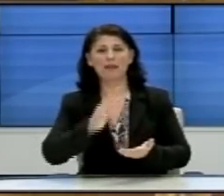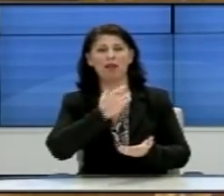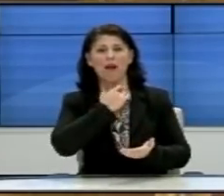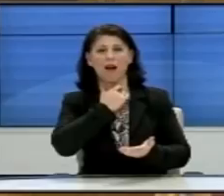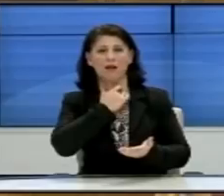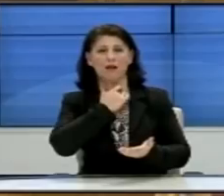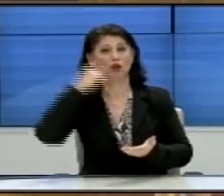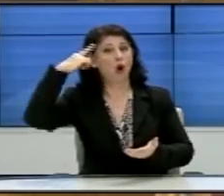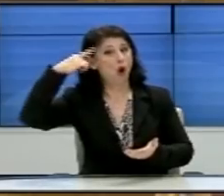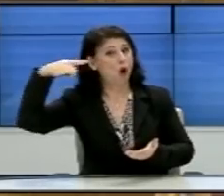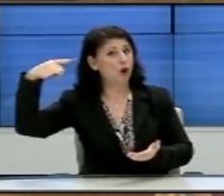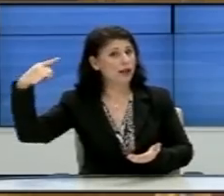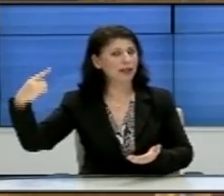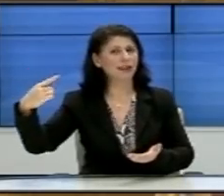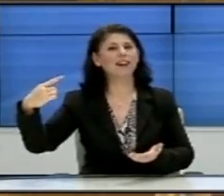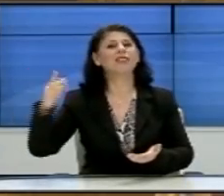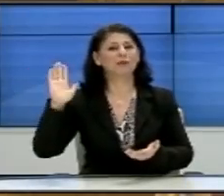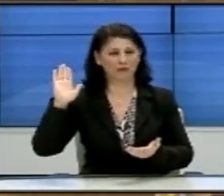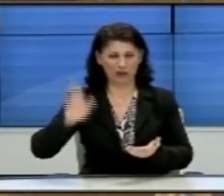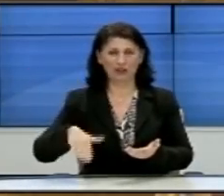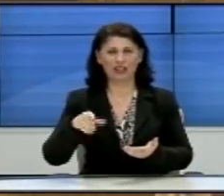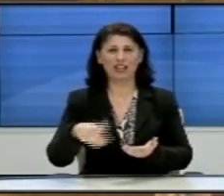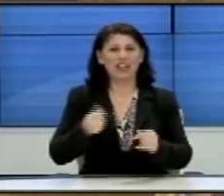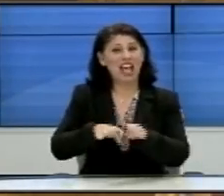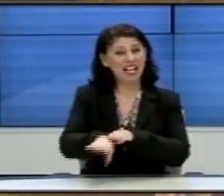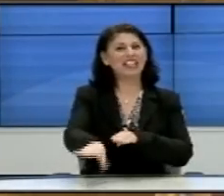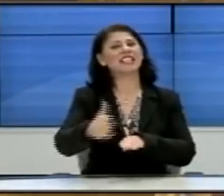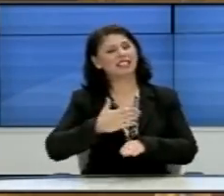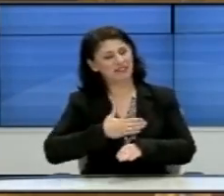τους, τα όνειρά τους που τελικά θα βρουν εκδίκηση. Σας ευχαριστώ.